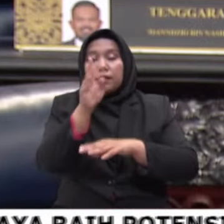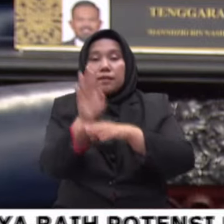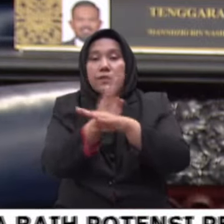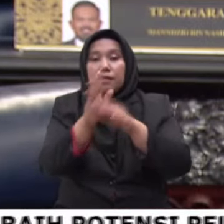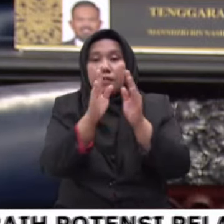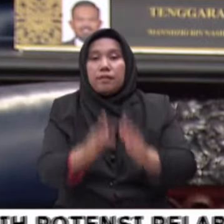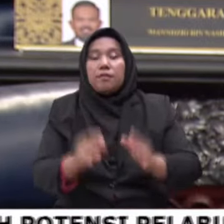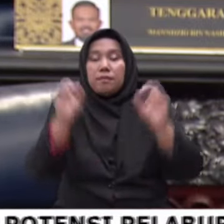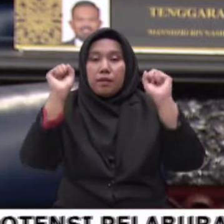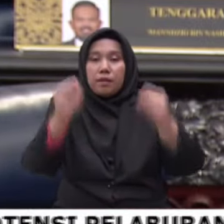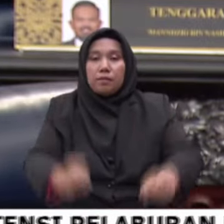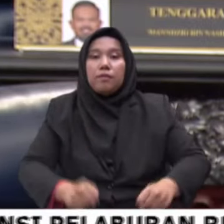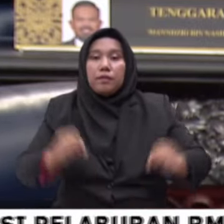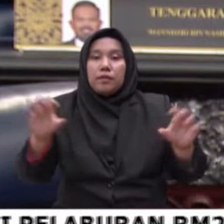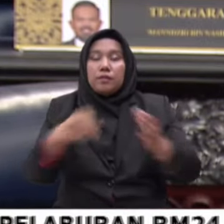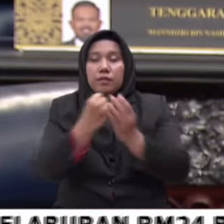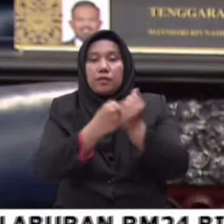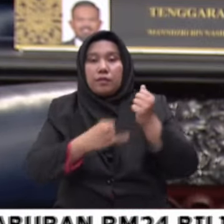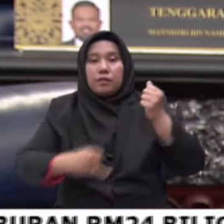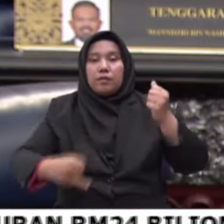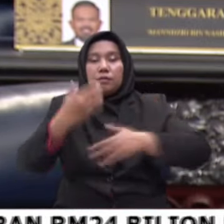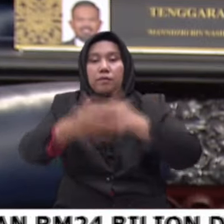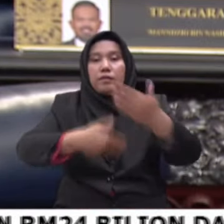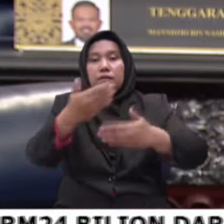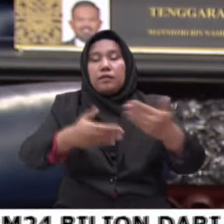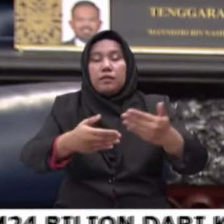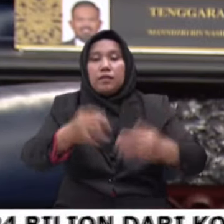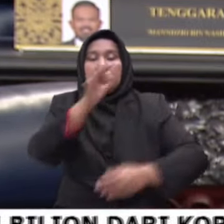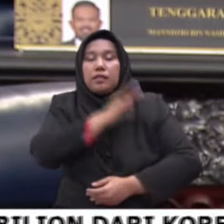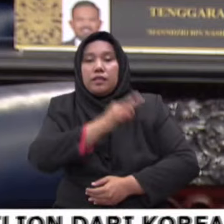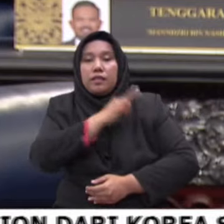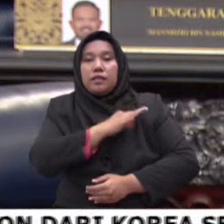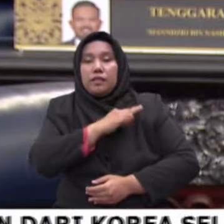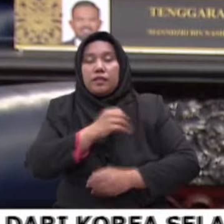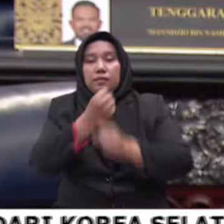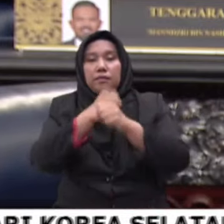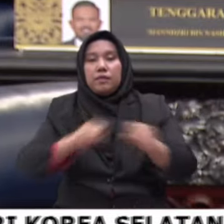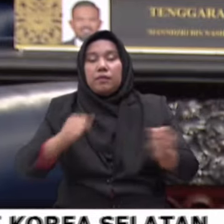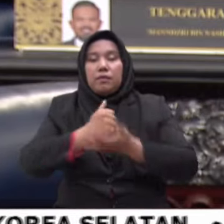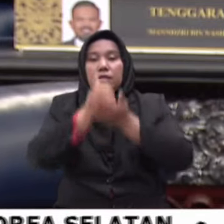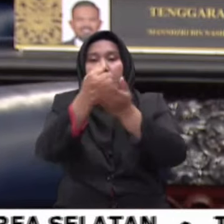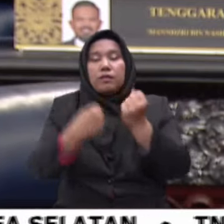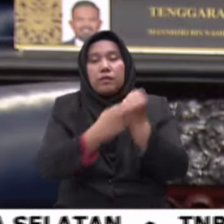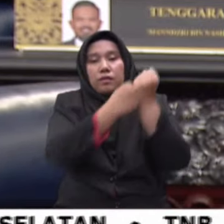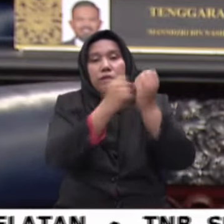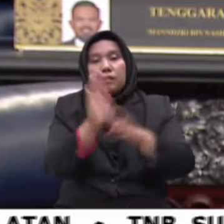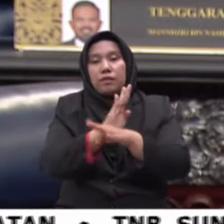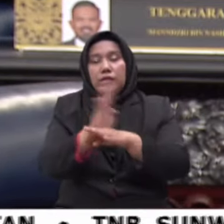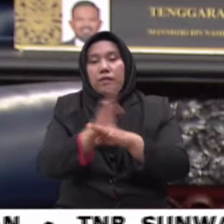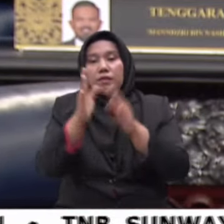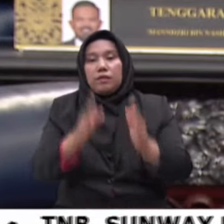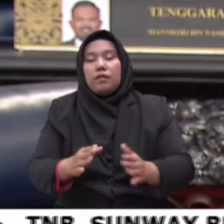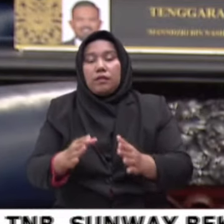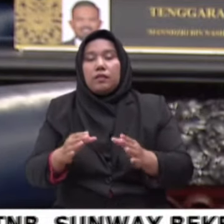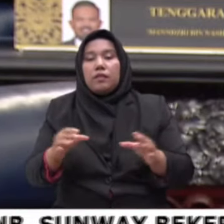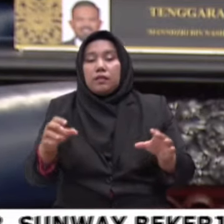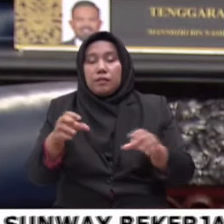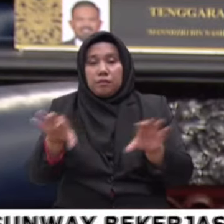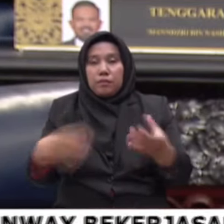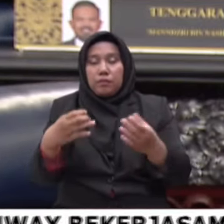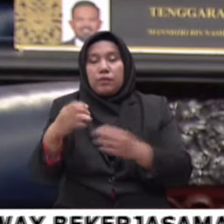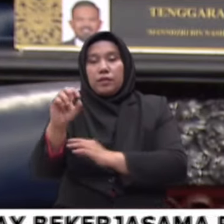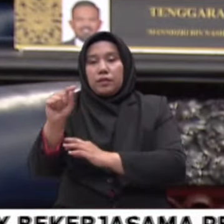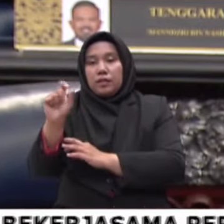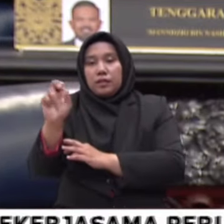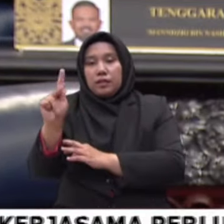berpotensi mampu dilahirkan secara progresif menerusi inisiatif serta penyediaan bantuan sokongan keusahawanan yang disediakan oleh Tekun.